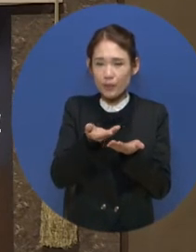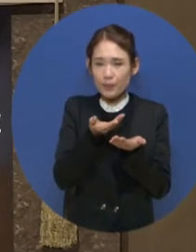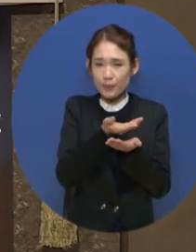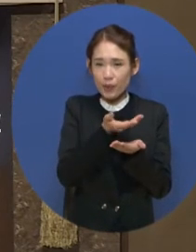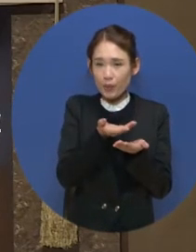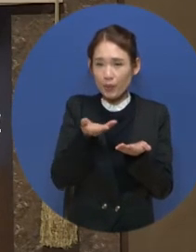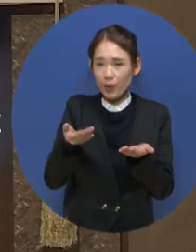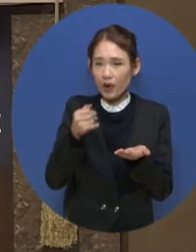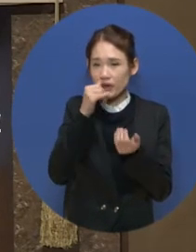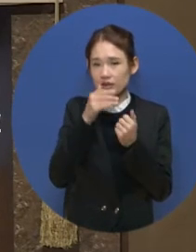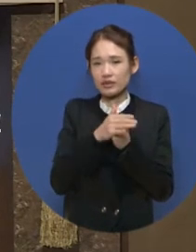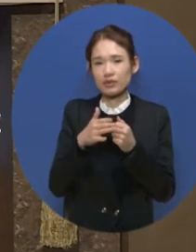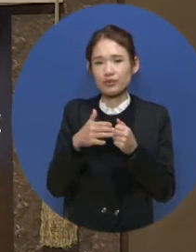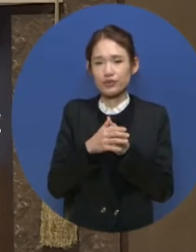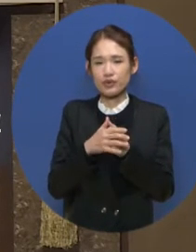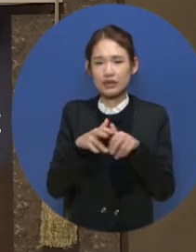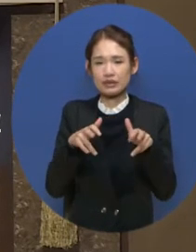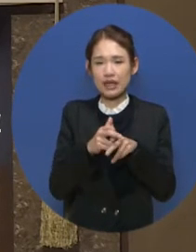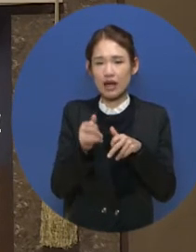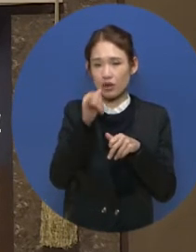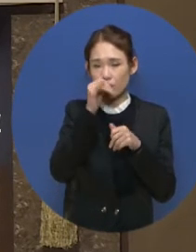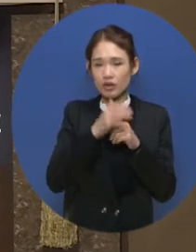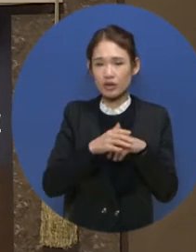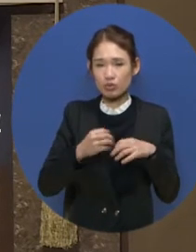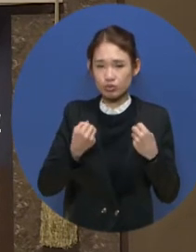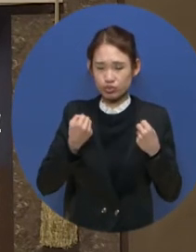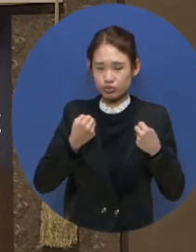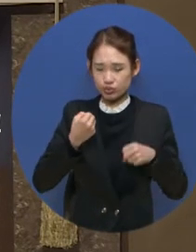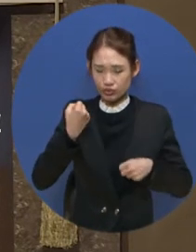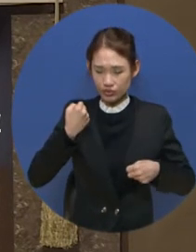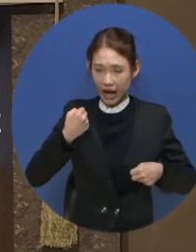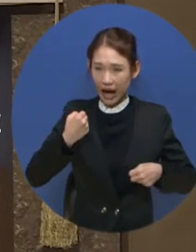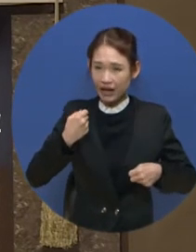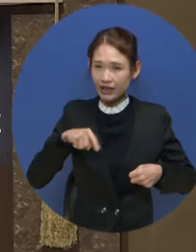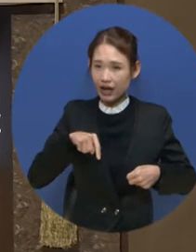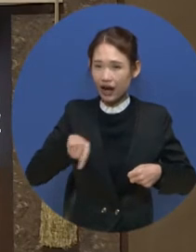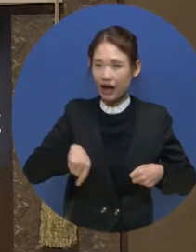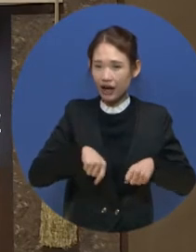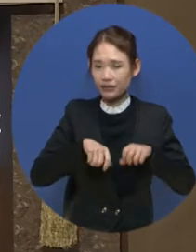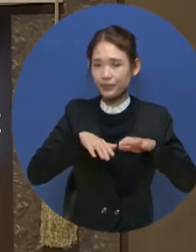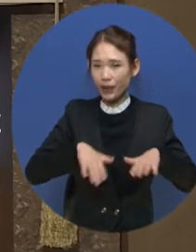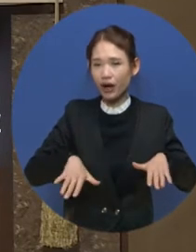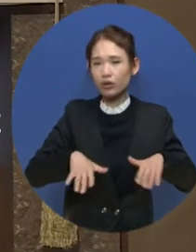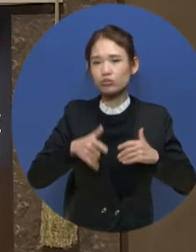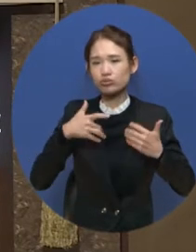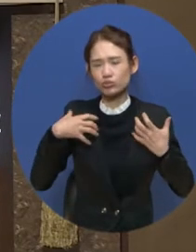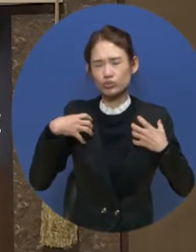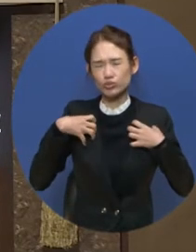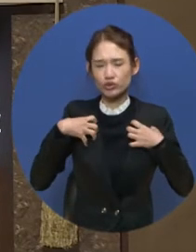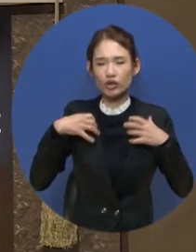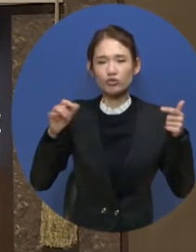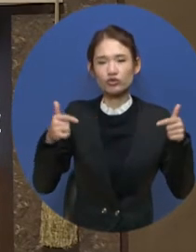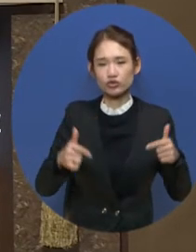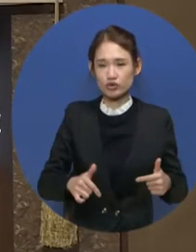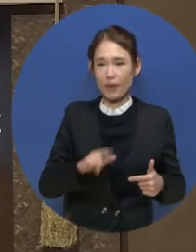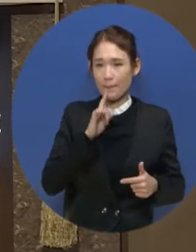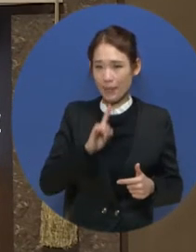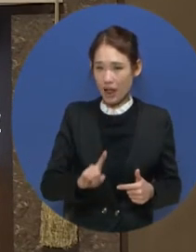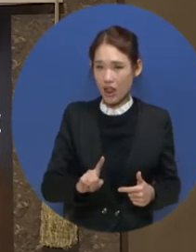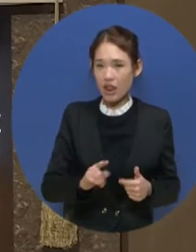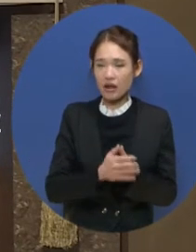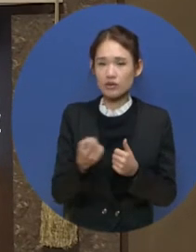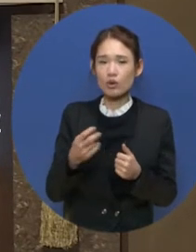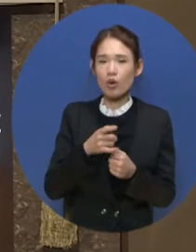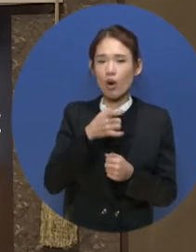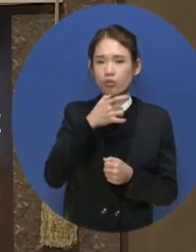분들이 이 하체에 권리 있는 그런 이렇게 무게감이 나 이런 것들이 훨씬 덜한 거에요 그리고 이제 무르